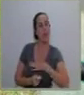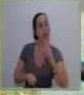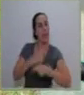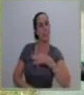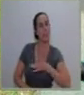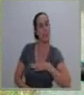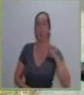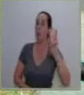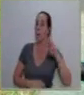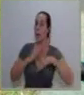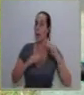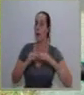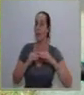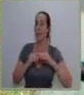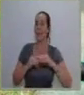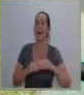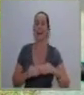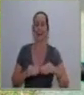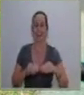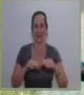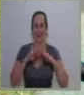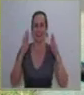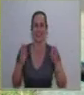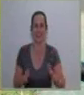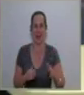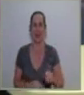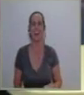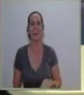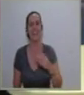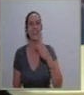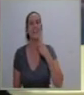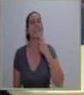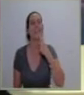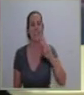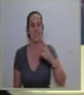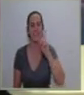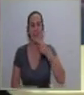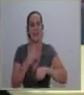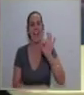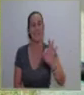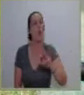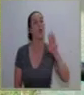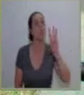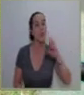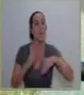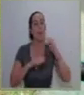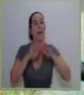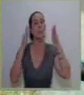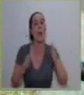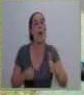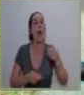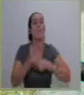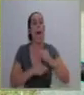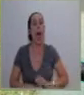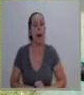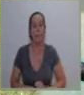שלי. שלומית, בונה, יורה. רגע, תגידי שוב את שם העסק שלך, כי אנחנו מאוד רוצים לדעת. שלומית בונה סוכה